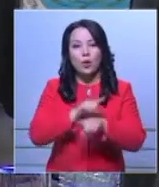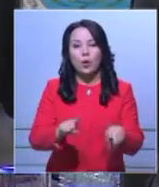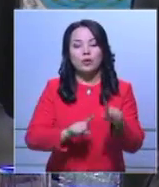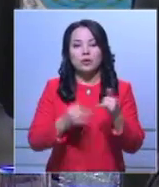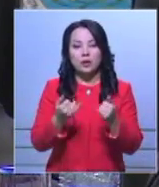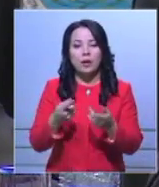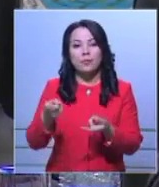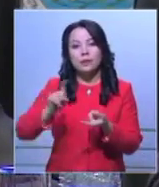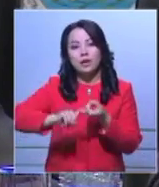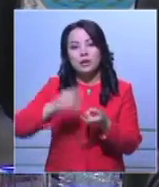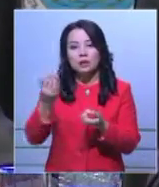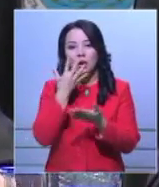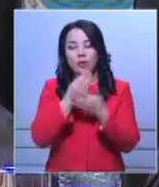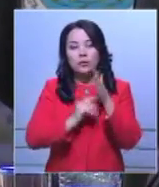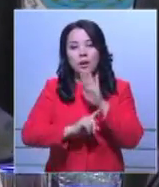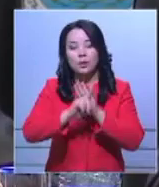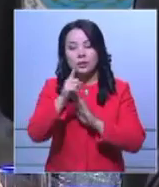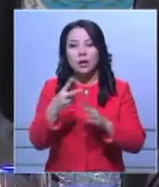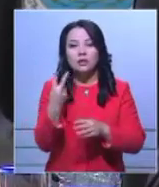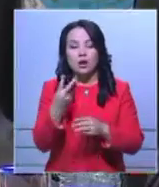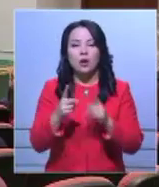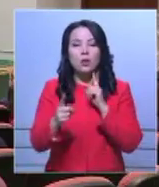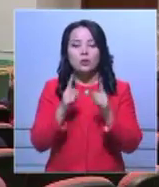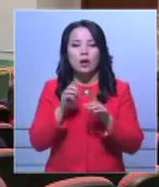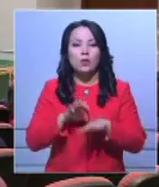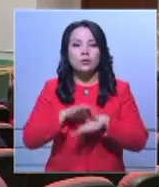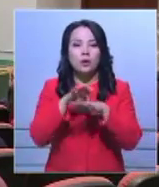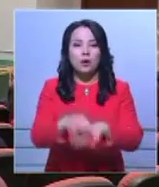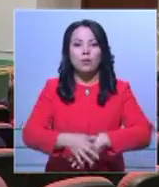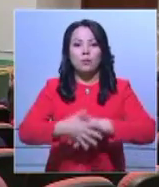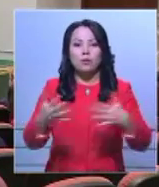басталуына байланысты екі үлкен семинар өткіземіз.